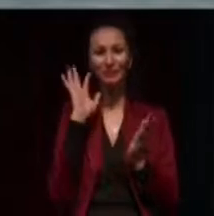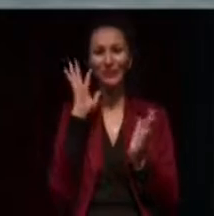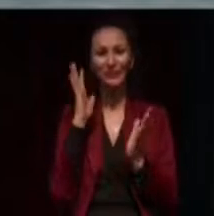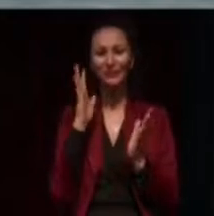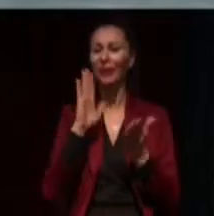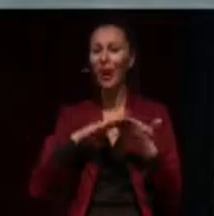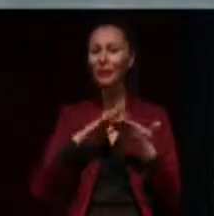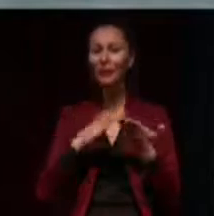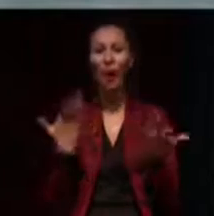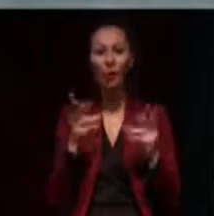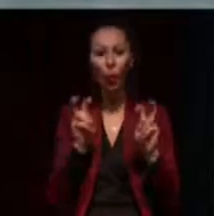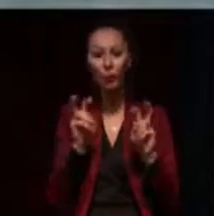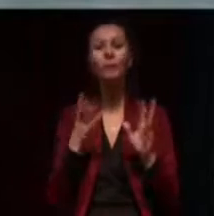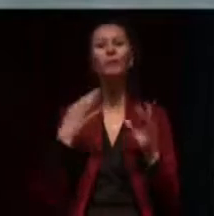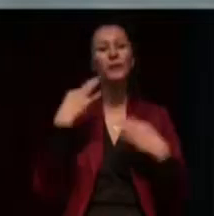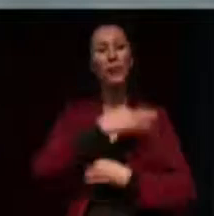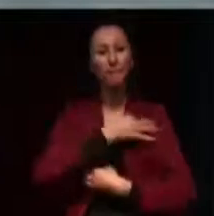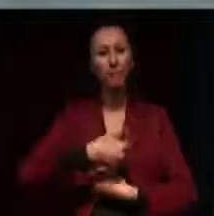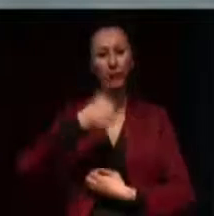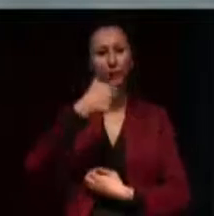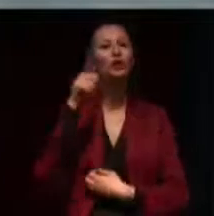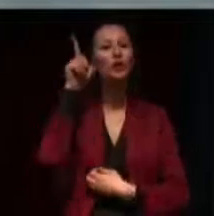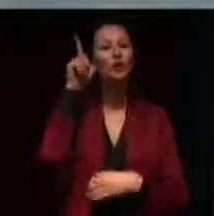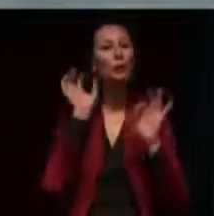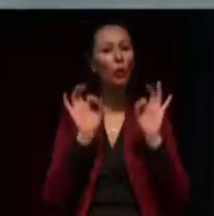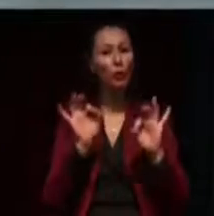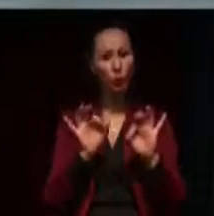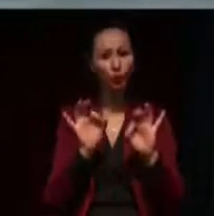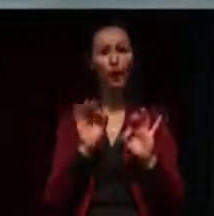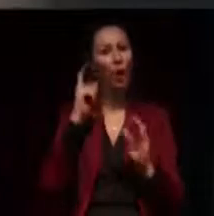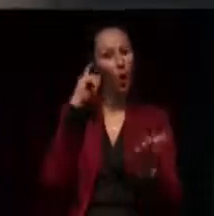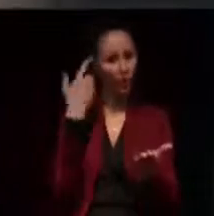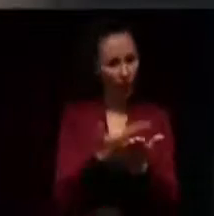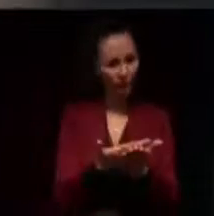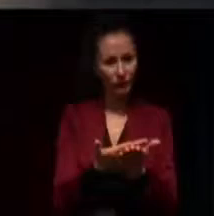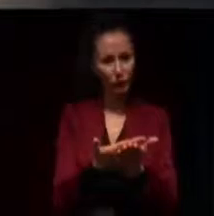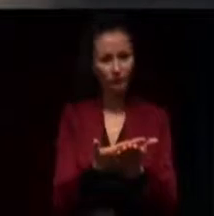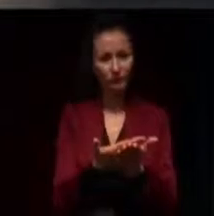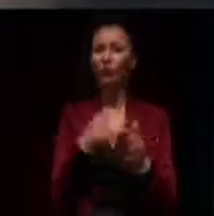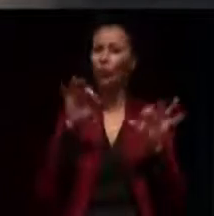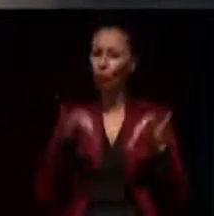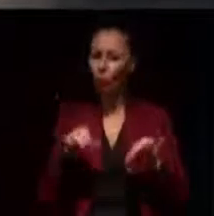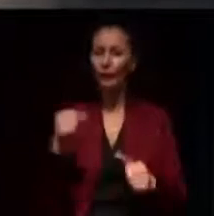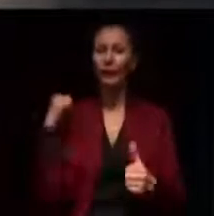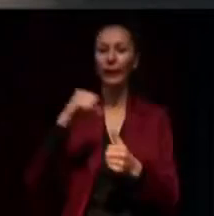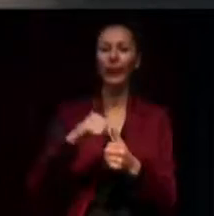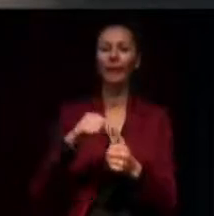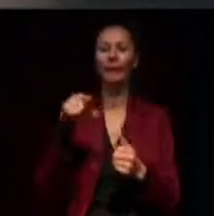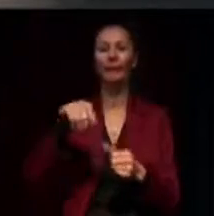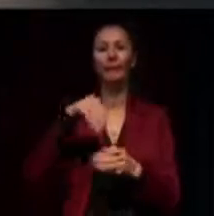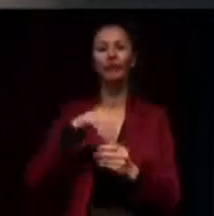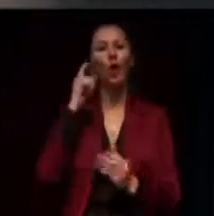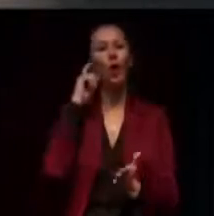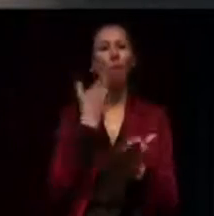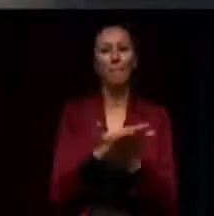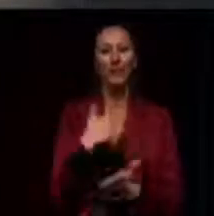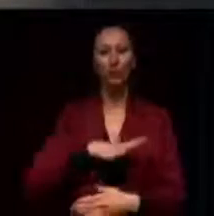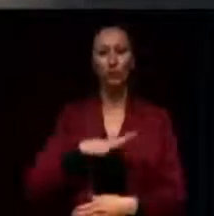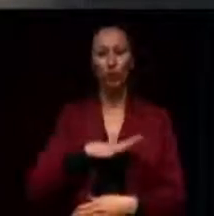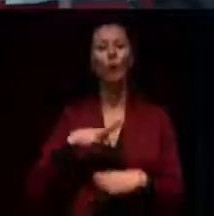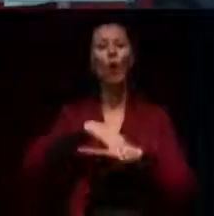arkadaşıma sordum hangi konuya geldik diye. Sayın Başkanım, çarşamba günü de biz önermiştik. Bugün de yine tekrar önermek